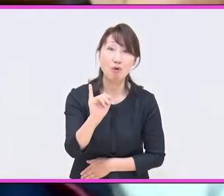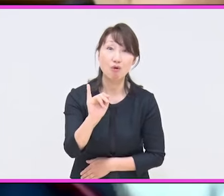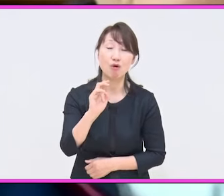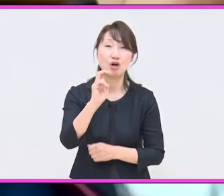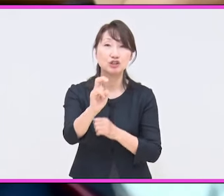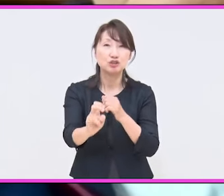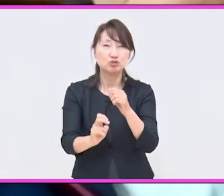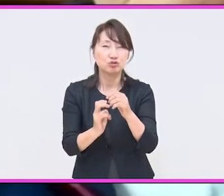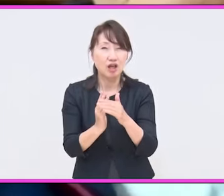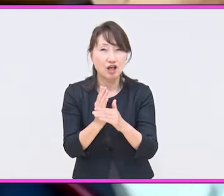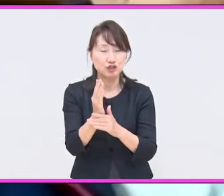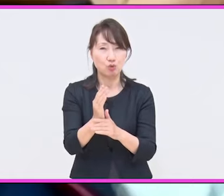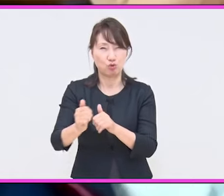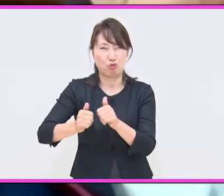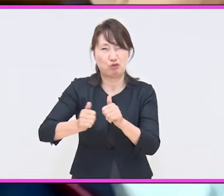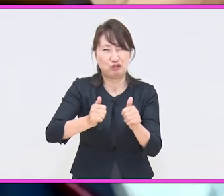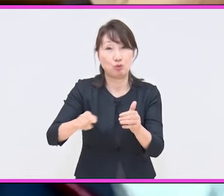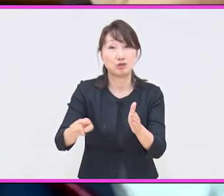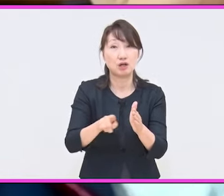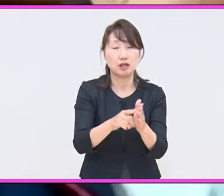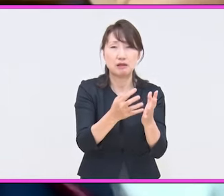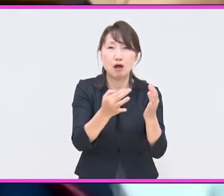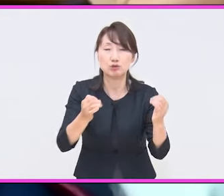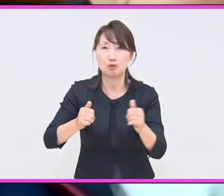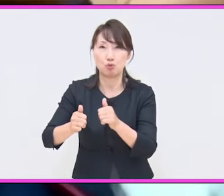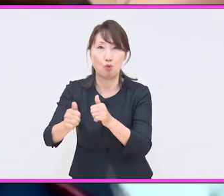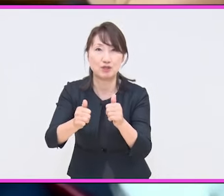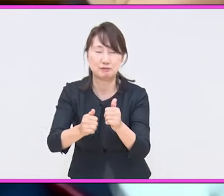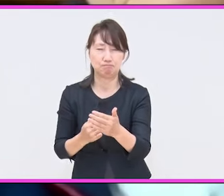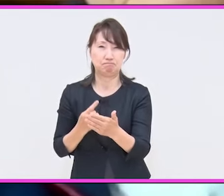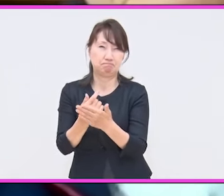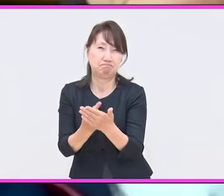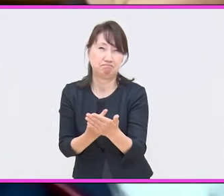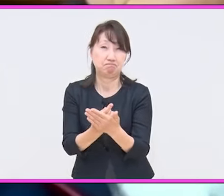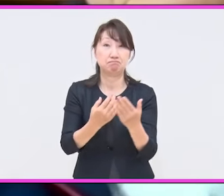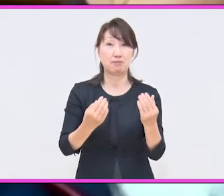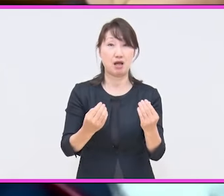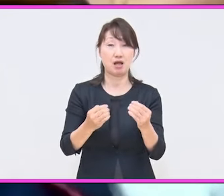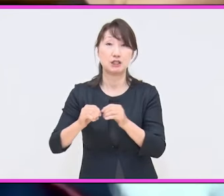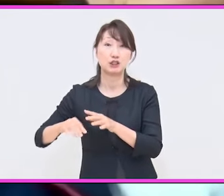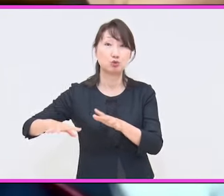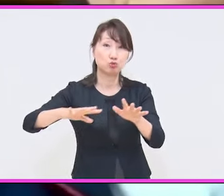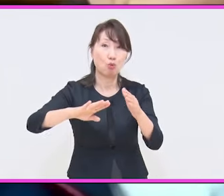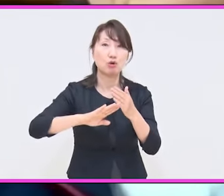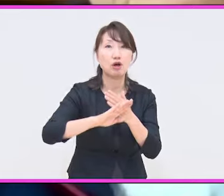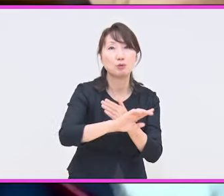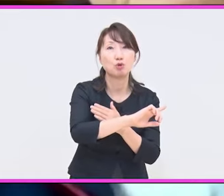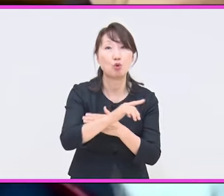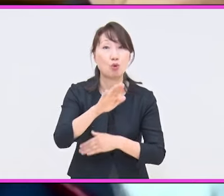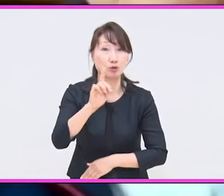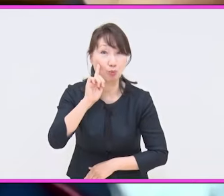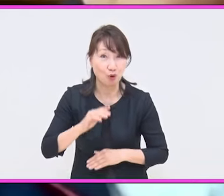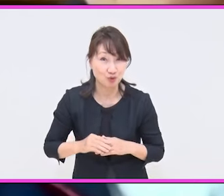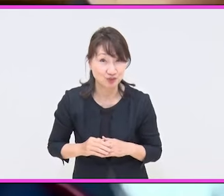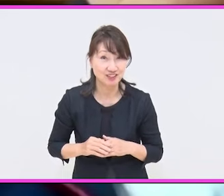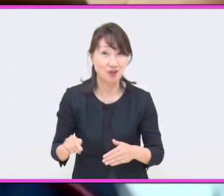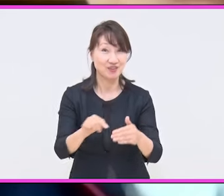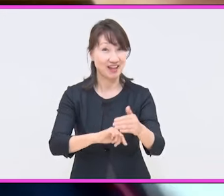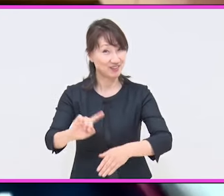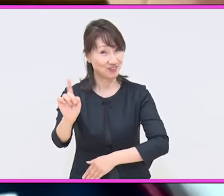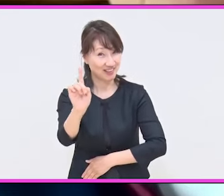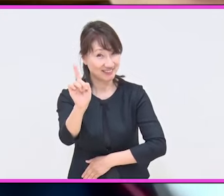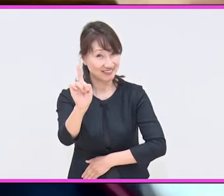年以上ですか、競技をされてきて、たくさんの競技にチャレンジされていますよね。陸上競技にも以外にもあると思うんですが、どんな競技を